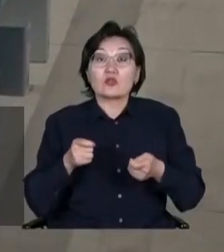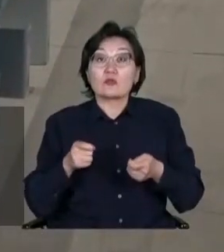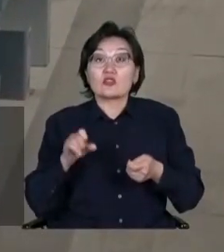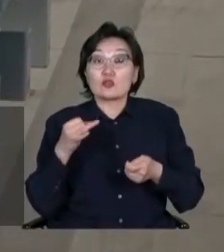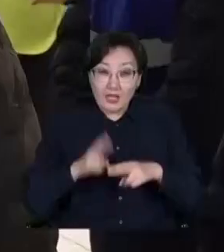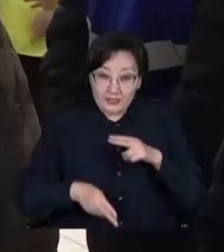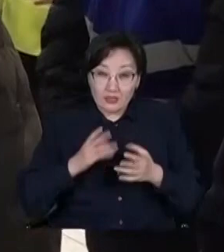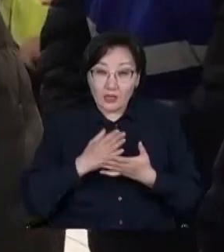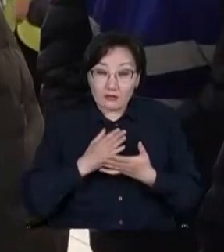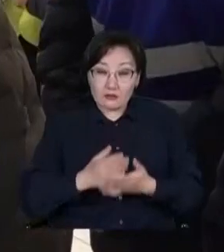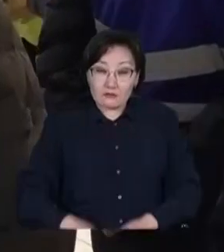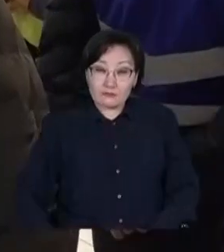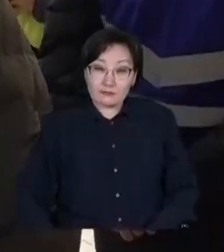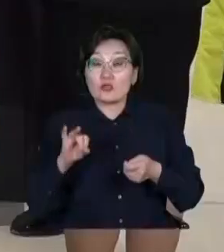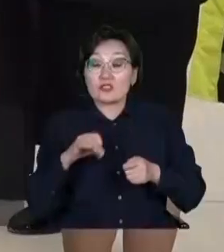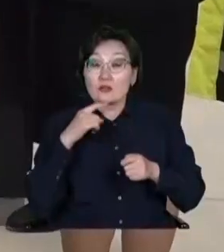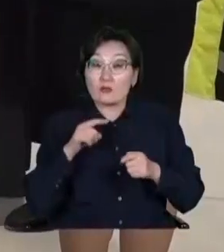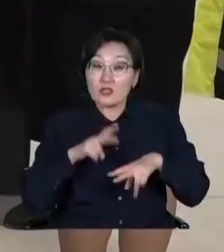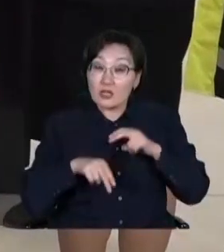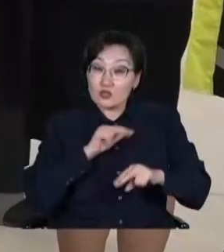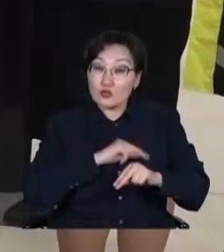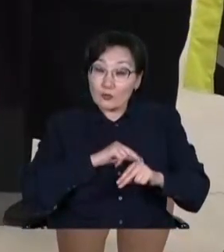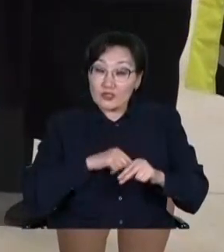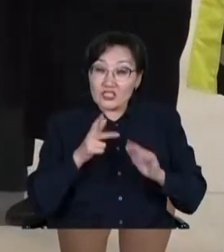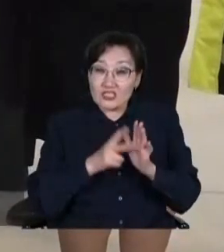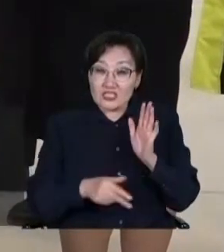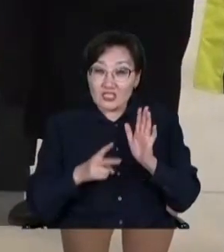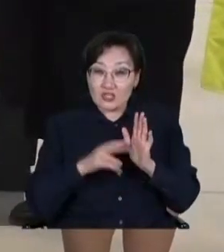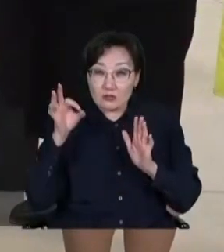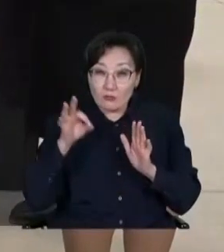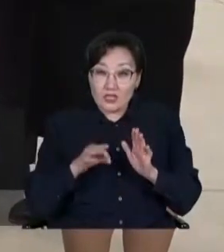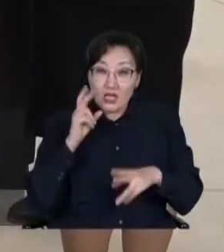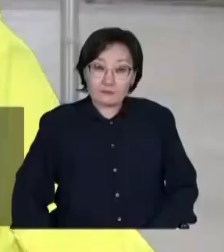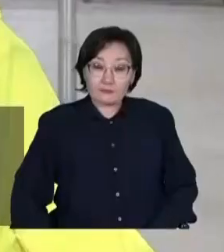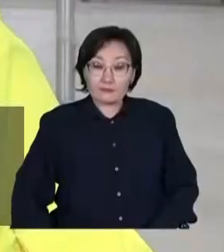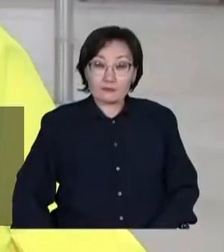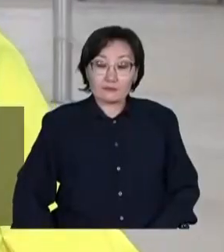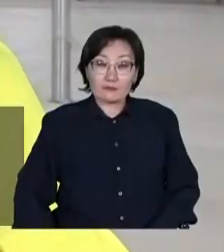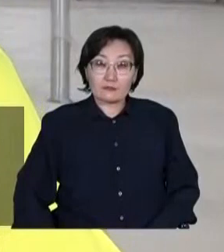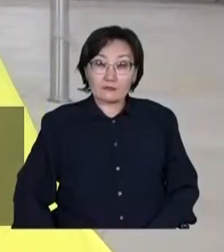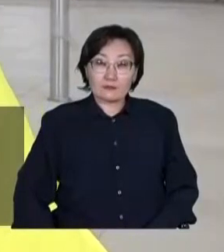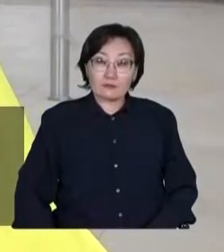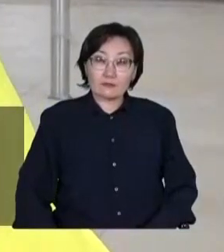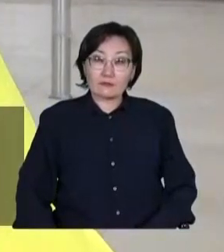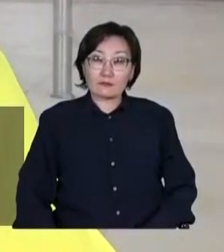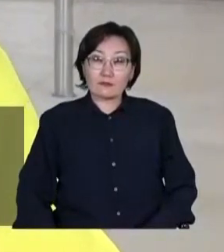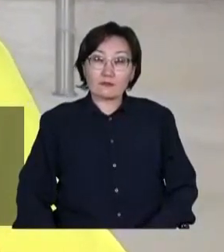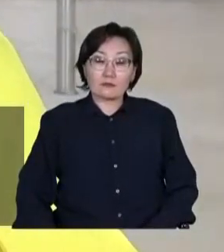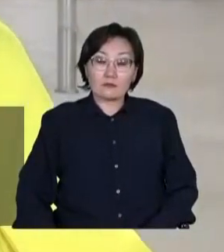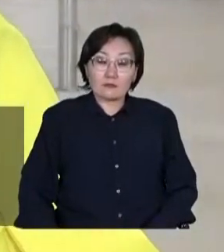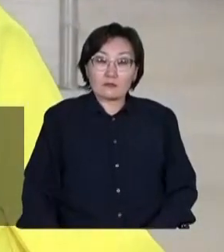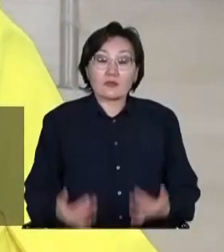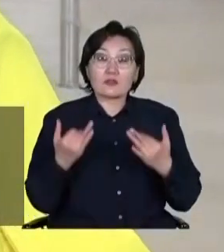Ерсойдың айтуынша, құрылыс жұмыстары 87%-ға аяқталған. What kind of equipment,